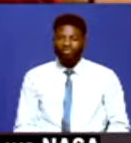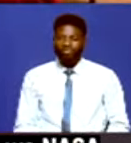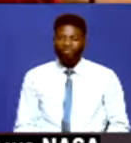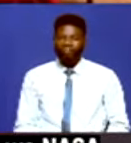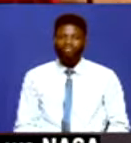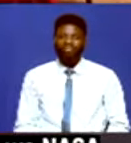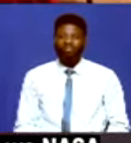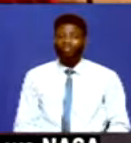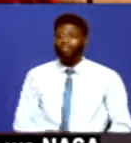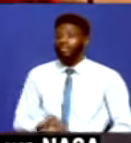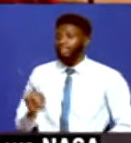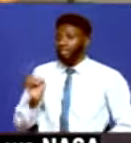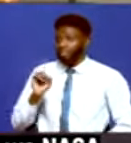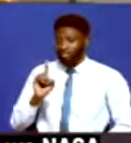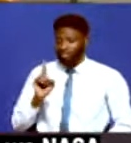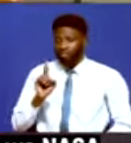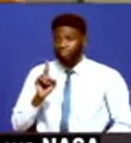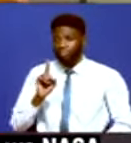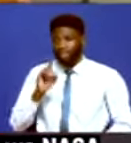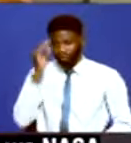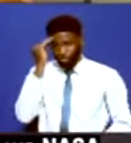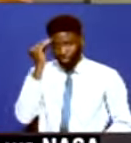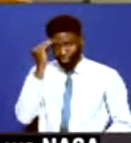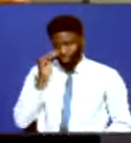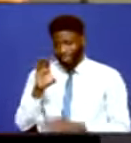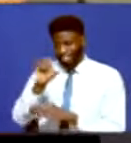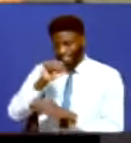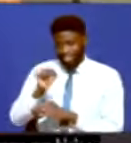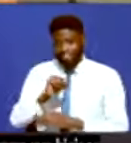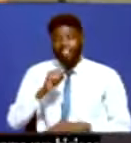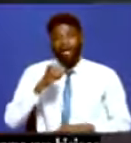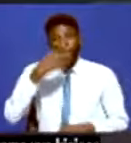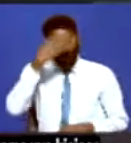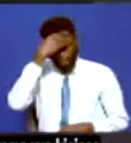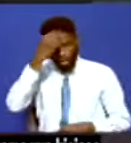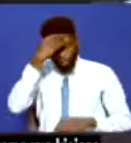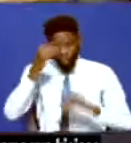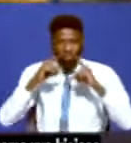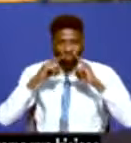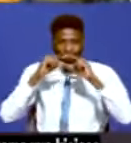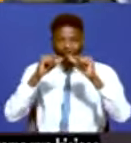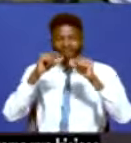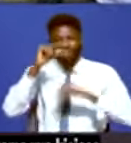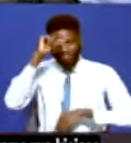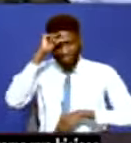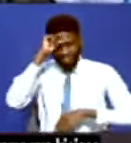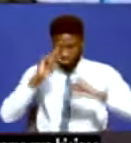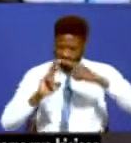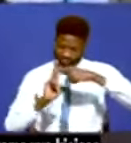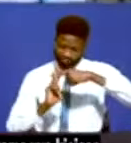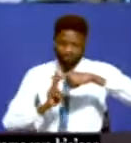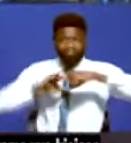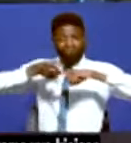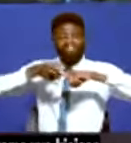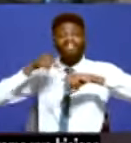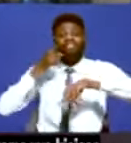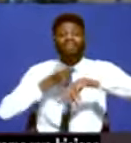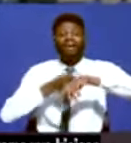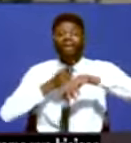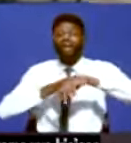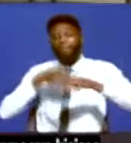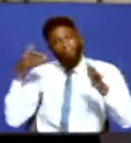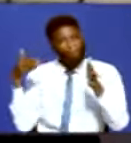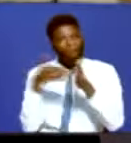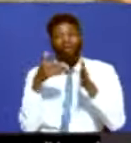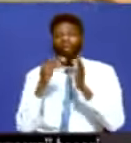Waziri wa elimu Profesa George Magoha asema serikali haitalegeza kamba kwenye agizo lake lililopiga marufuku ukodishaji wa mabasi